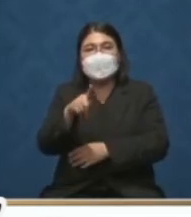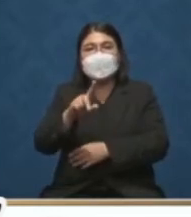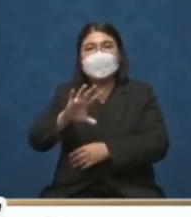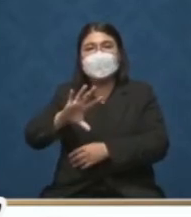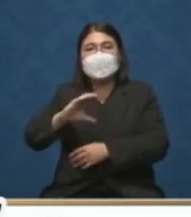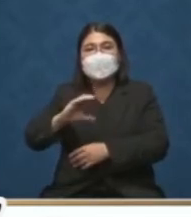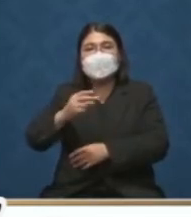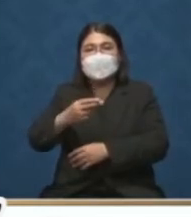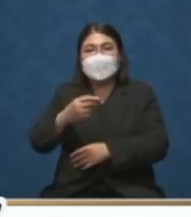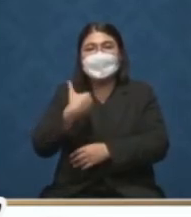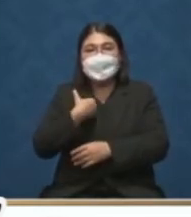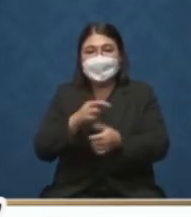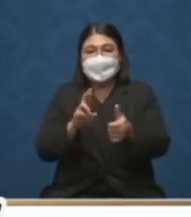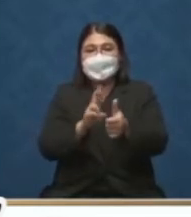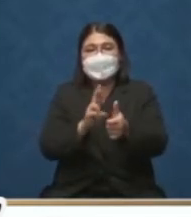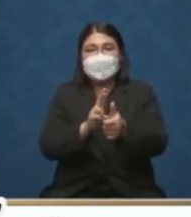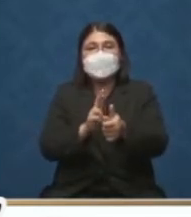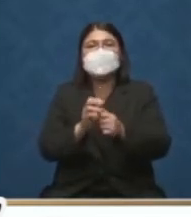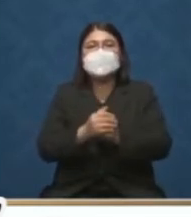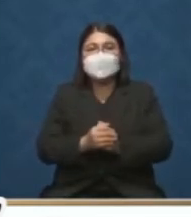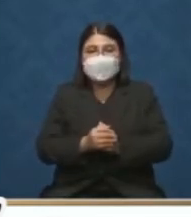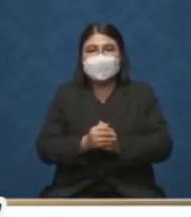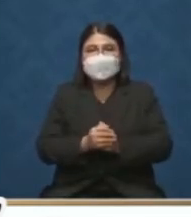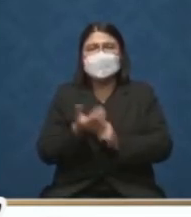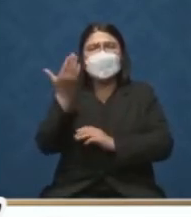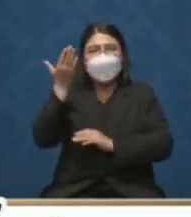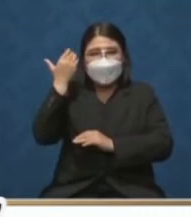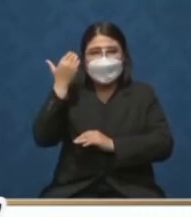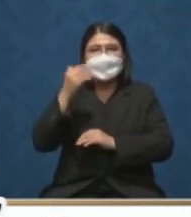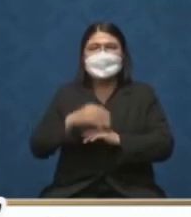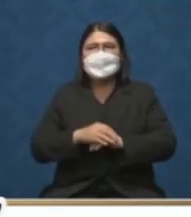เป็นคณะอนุกรรมธิการรณรง